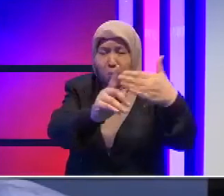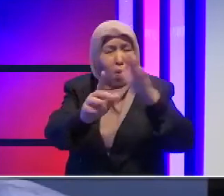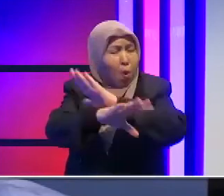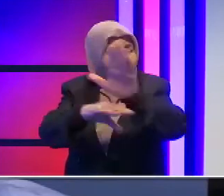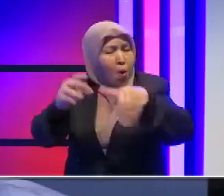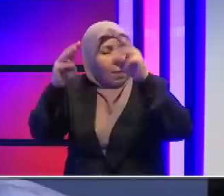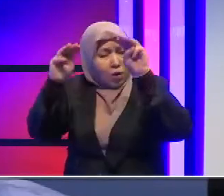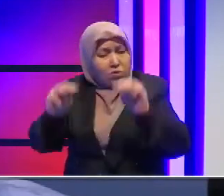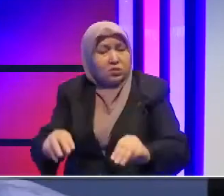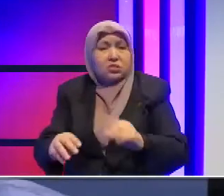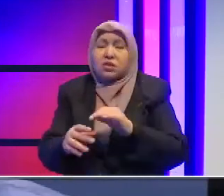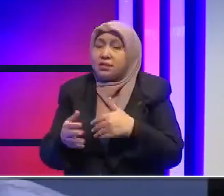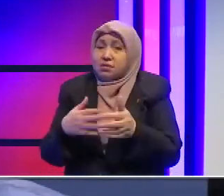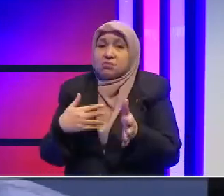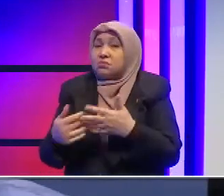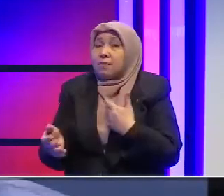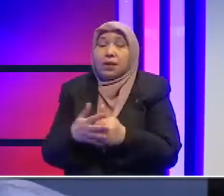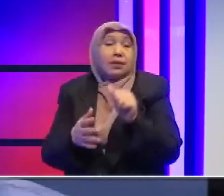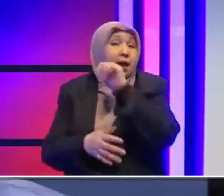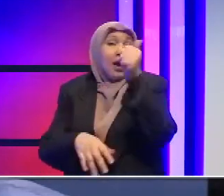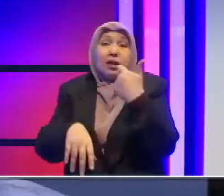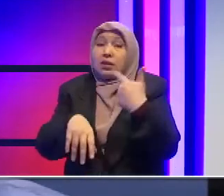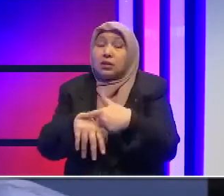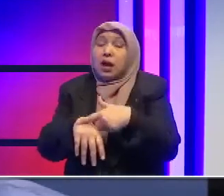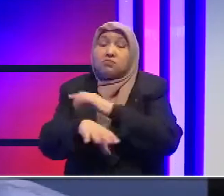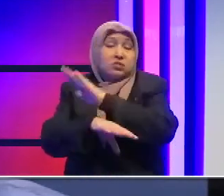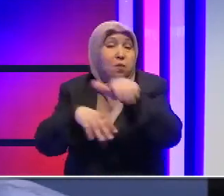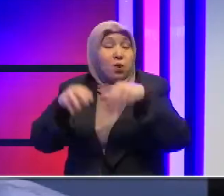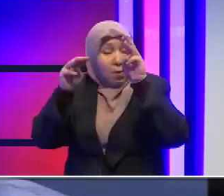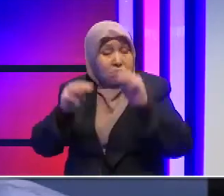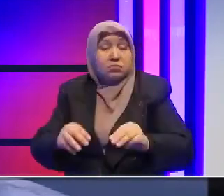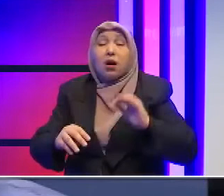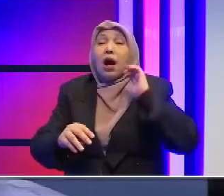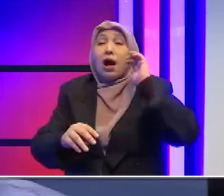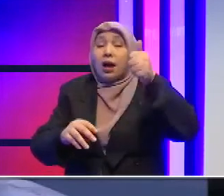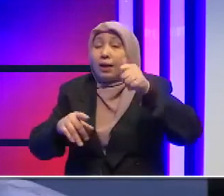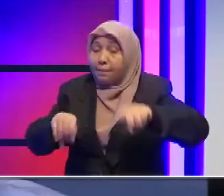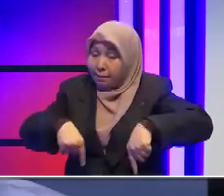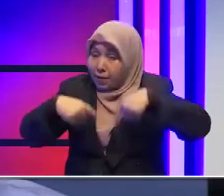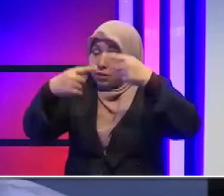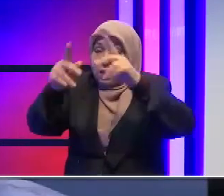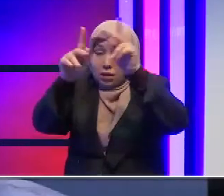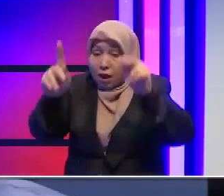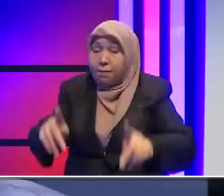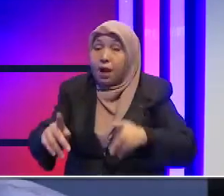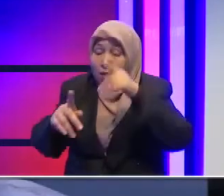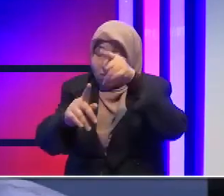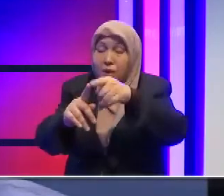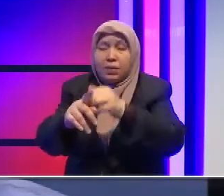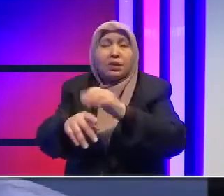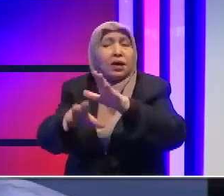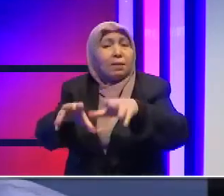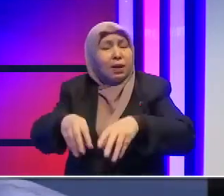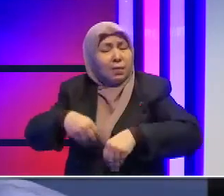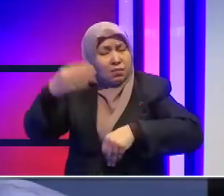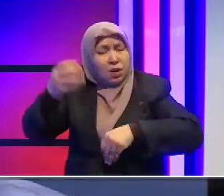manusia. Tak kiralah bila-bila masa, memang semua manusia akan pergi ke tempat tersebut bagi menyahut seruan yang telah diserukan oleh